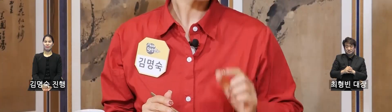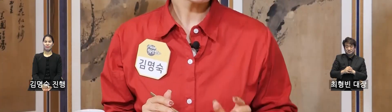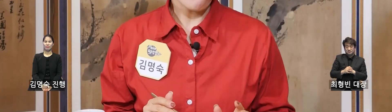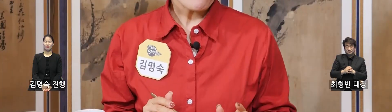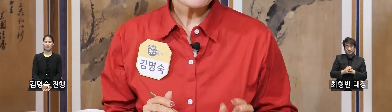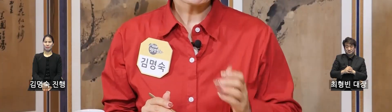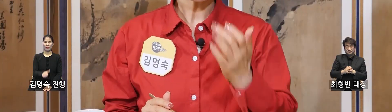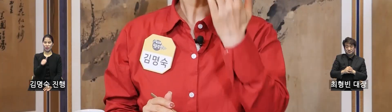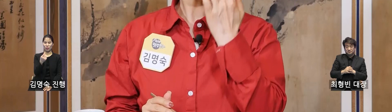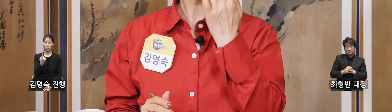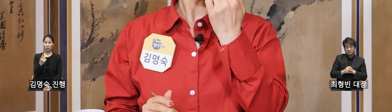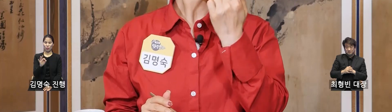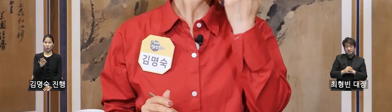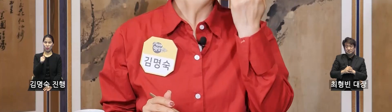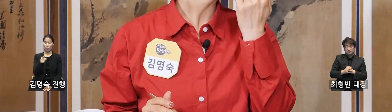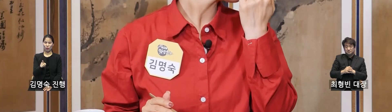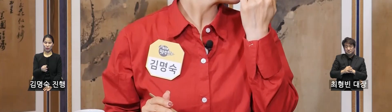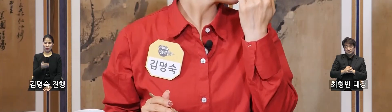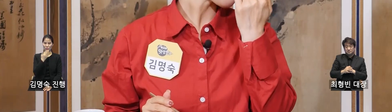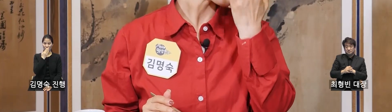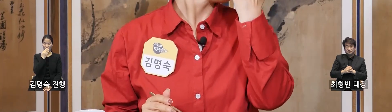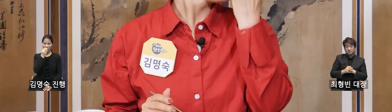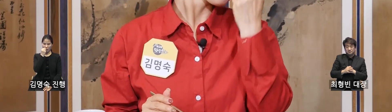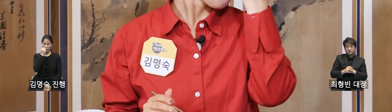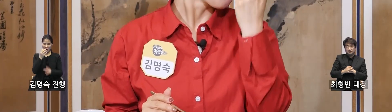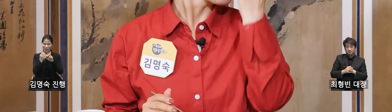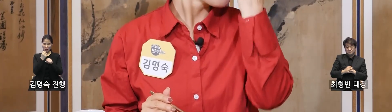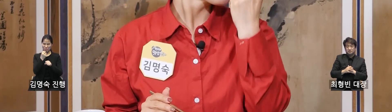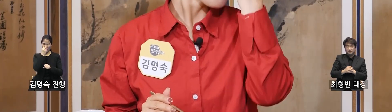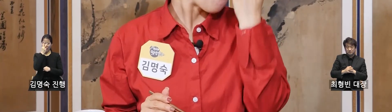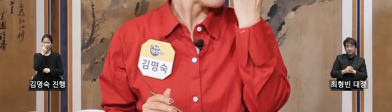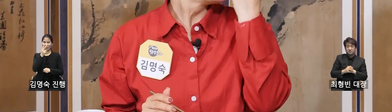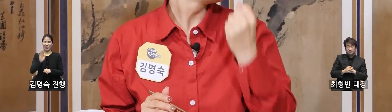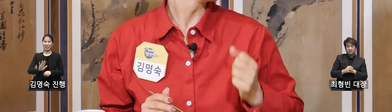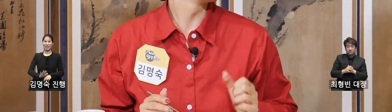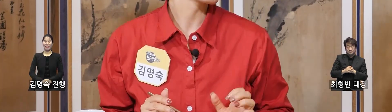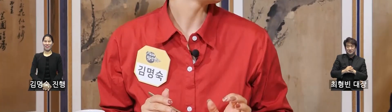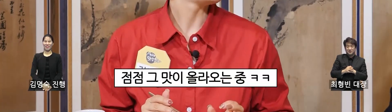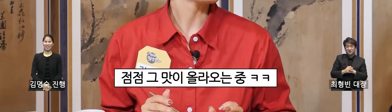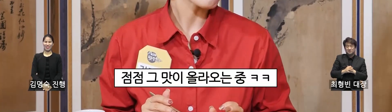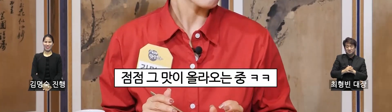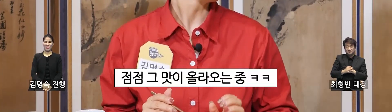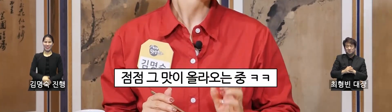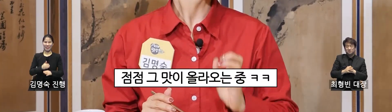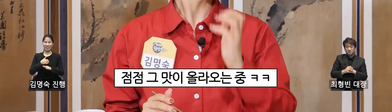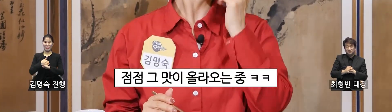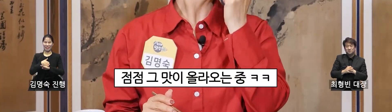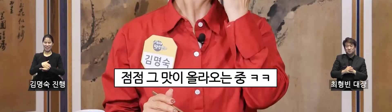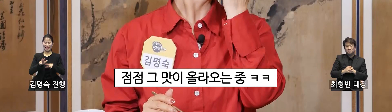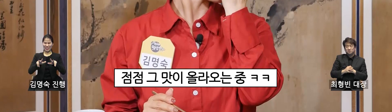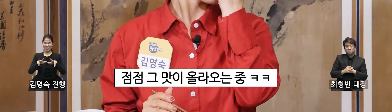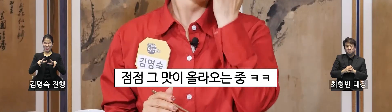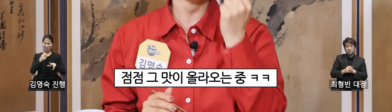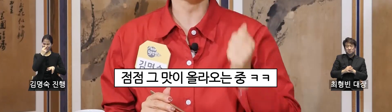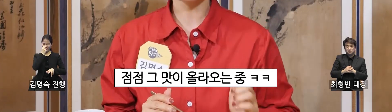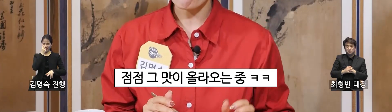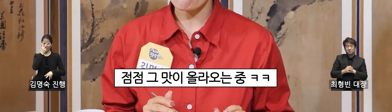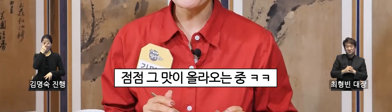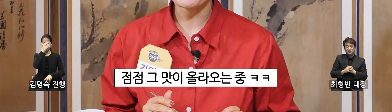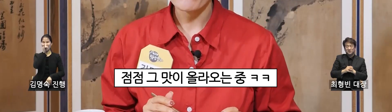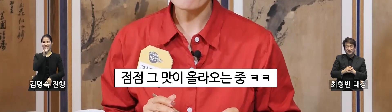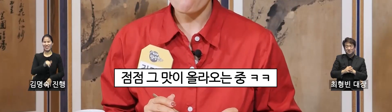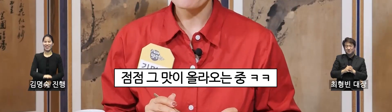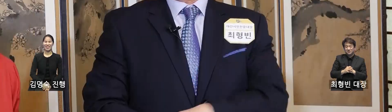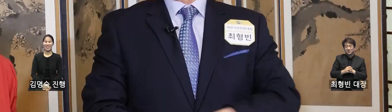영어나 전에 늦잠 맞아 오는 게 아니라 아 아우 공생과 pf